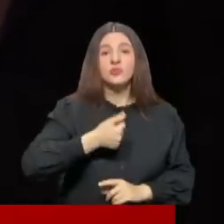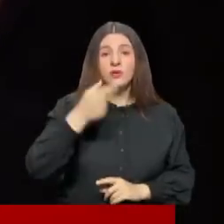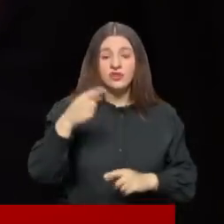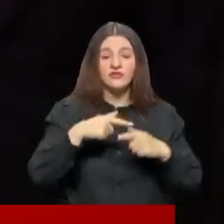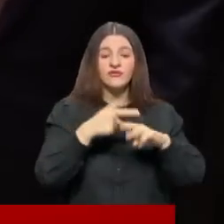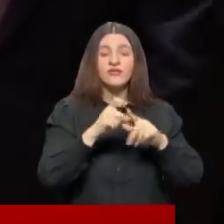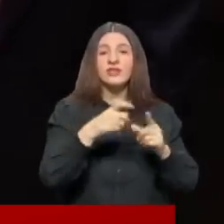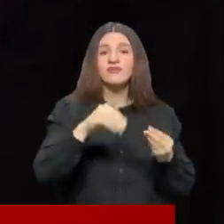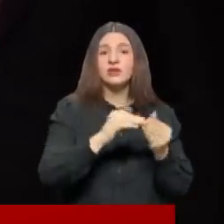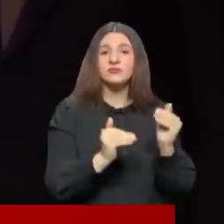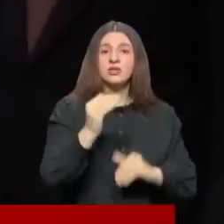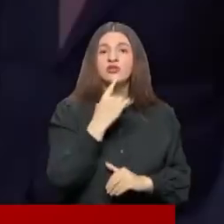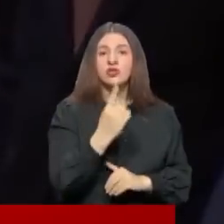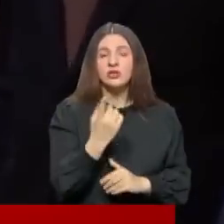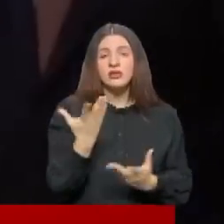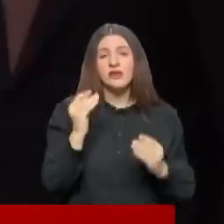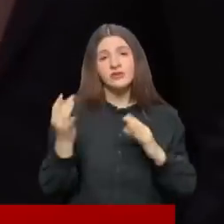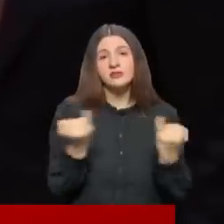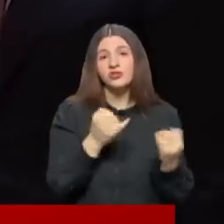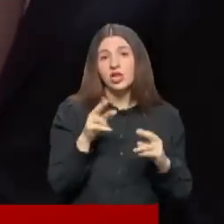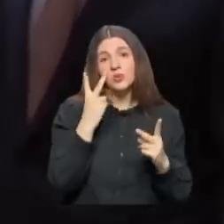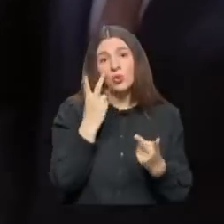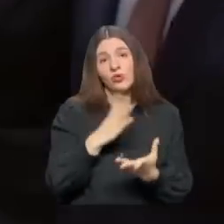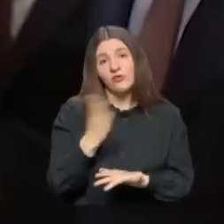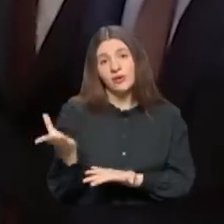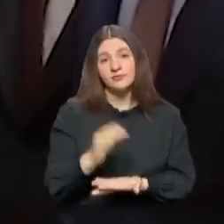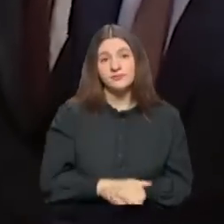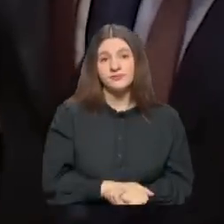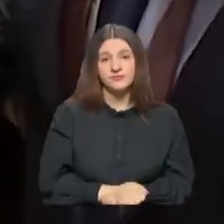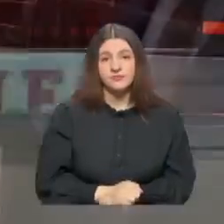faiz artırımına yönelik sözleri de daha çok tartışılacak gibi görünüyor.